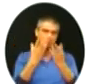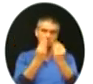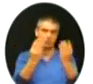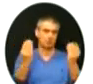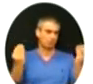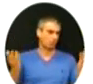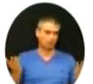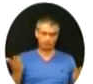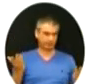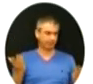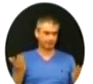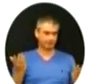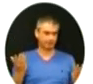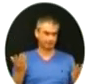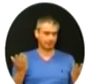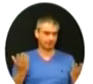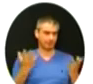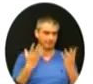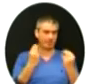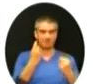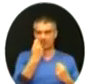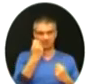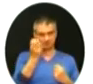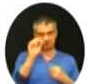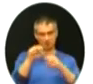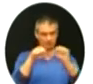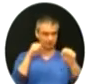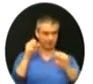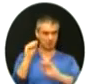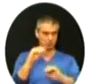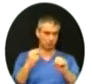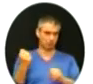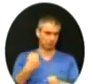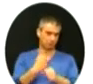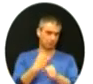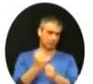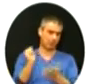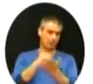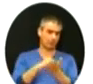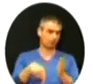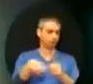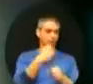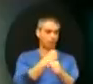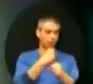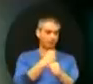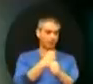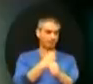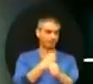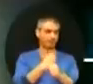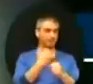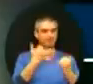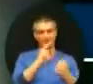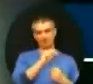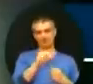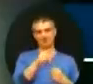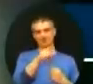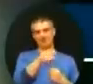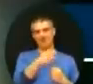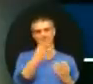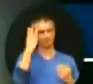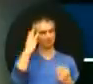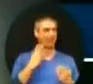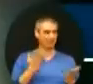המרובים ונוטפי הכסף שההסתדרות מעסיקה על חשבון העובדים. עכשיו הנושא הוא את,